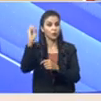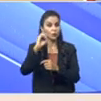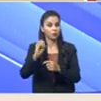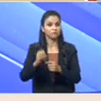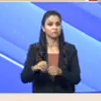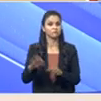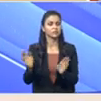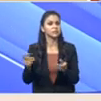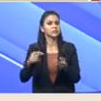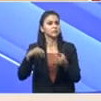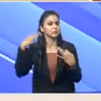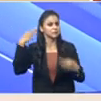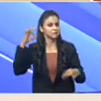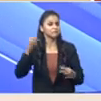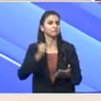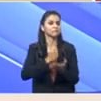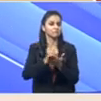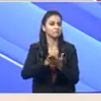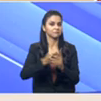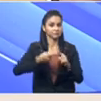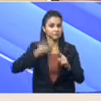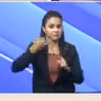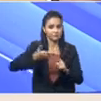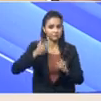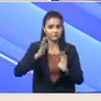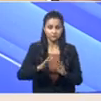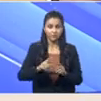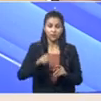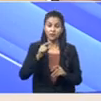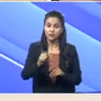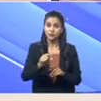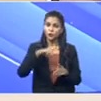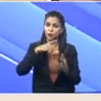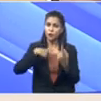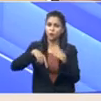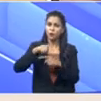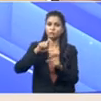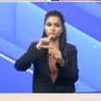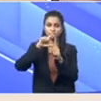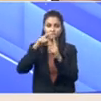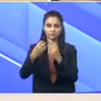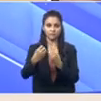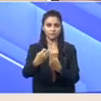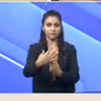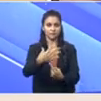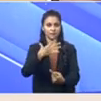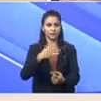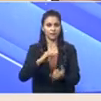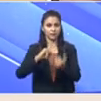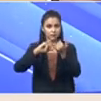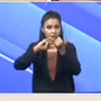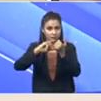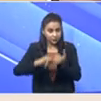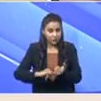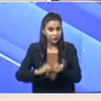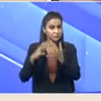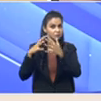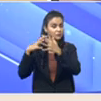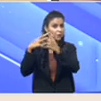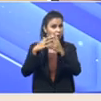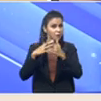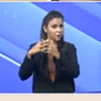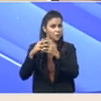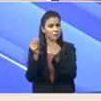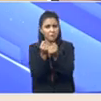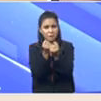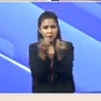का प्रशिक्षण दे रही है। इन कलाओं से प्रभावित होकर दक्षिण अमेरिका के कई देशों